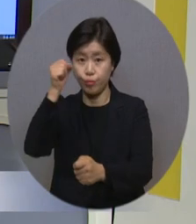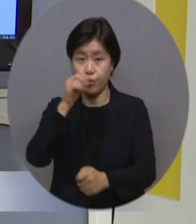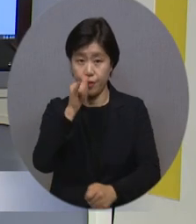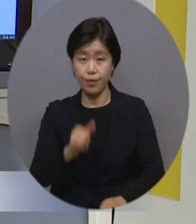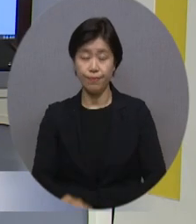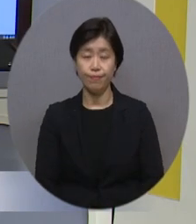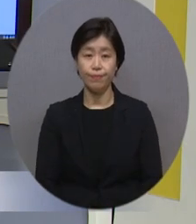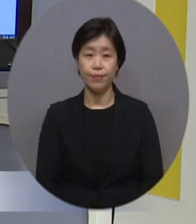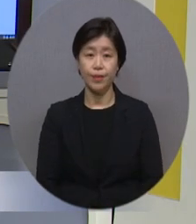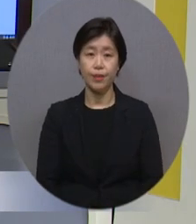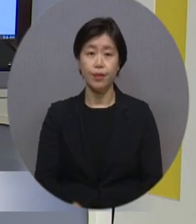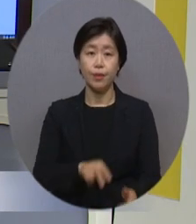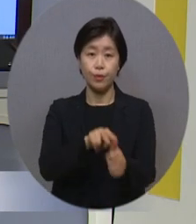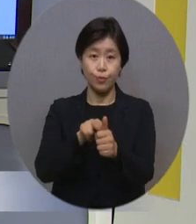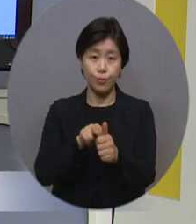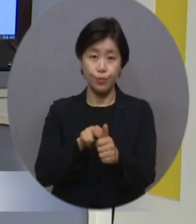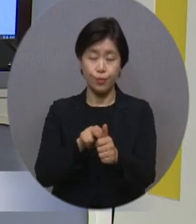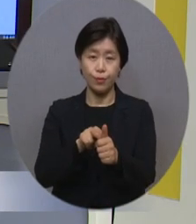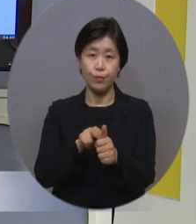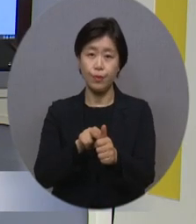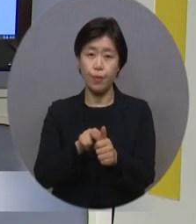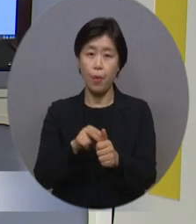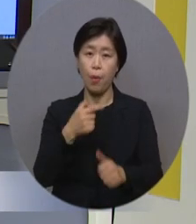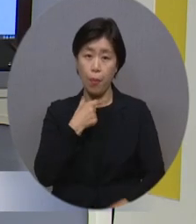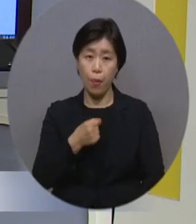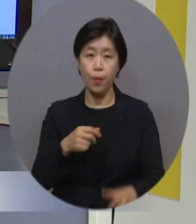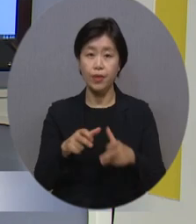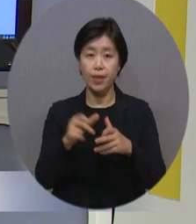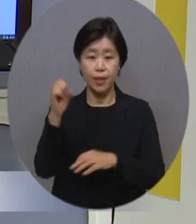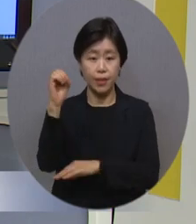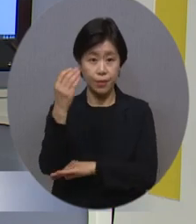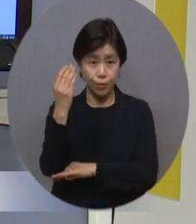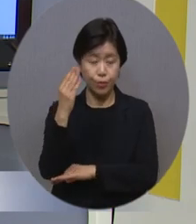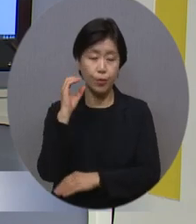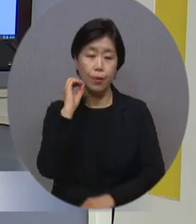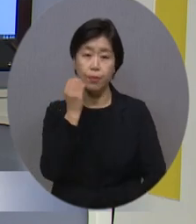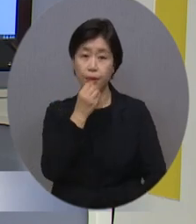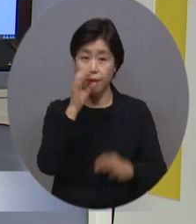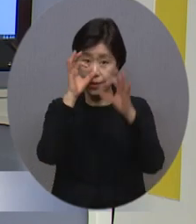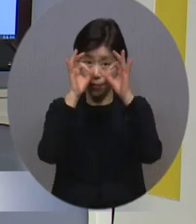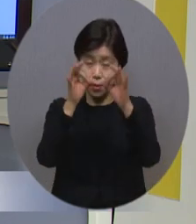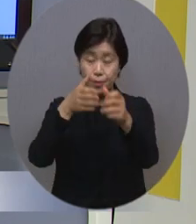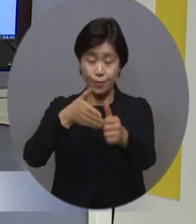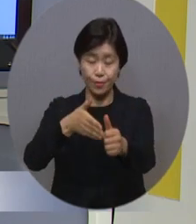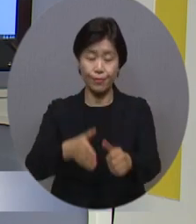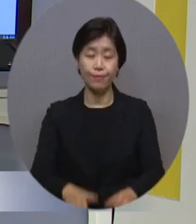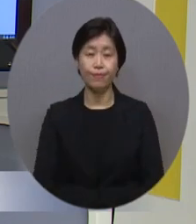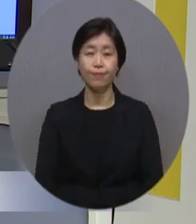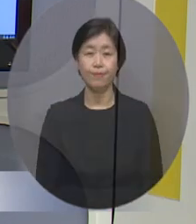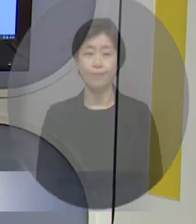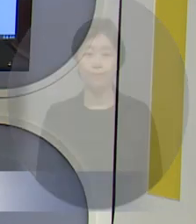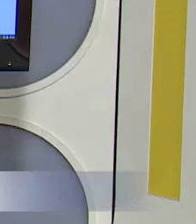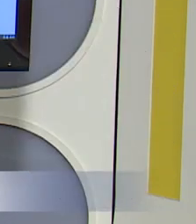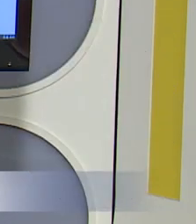더 자세한 뉴스는 장애인 신문과 웰페어뉴스 홈페이지를 통해 확인하실 수 있습니다